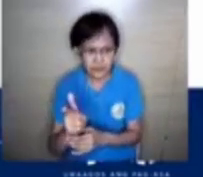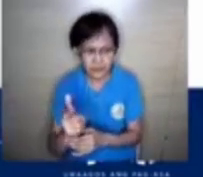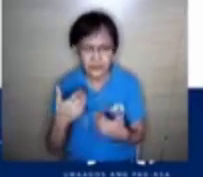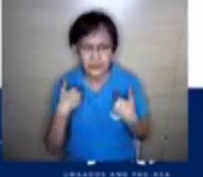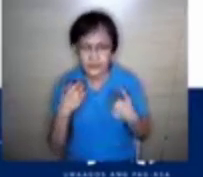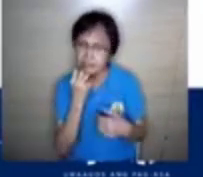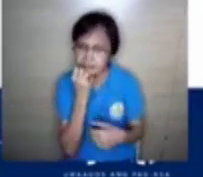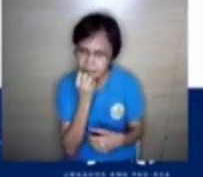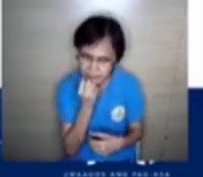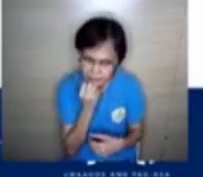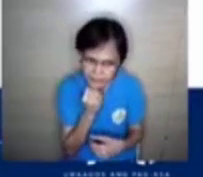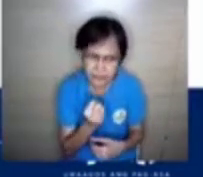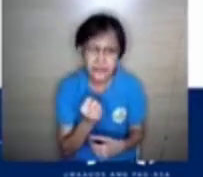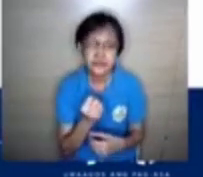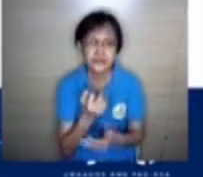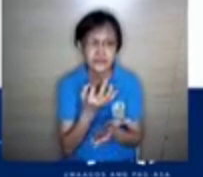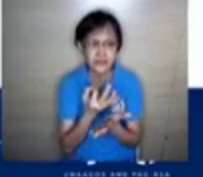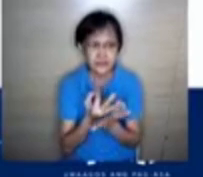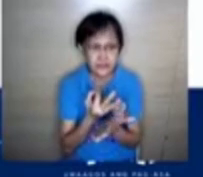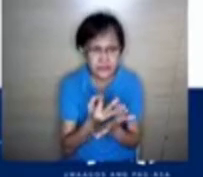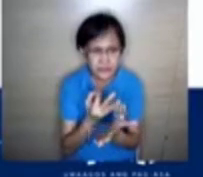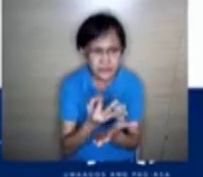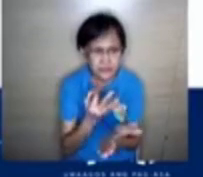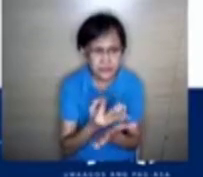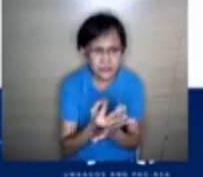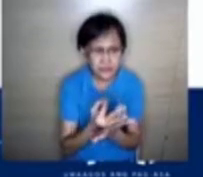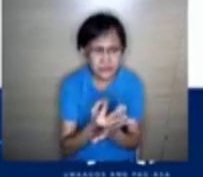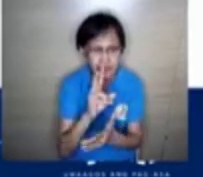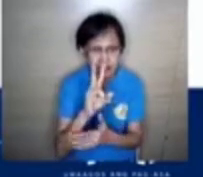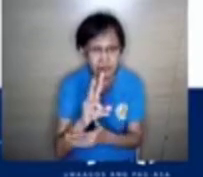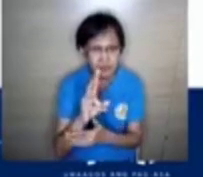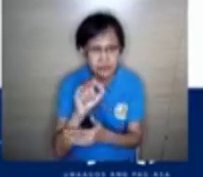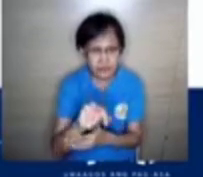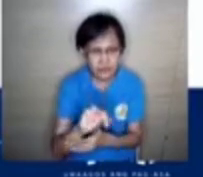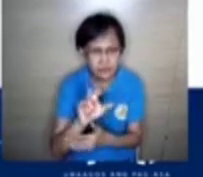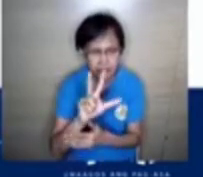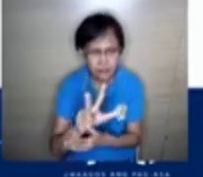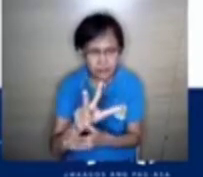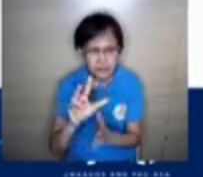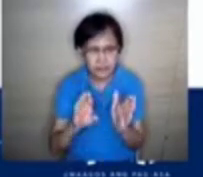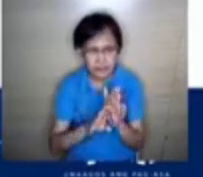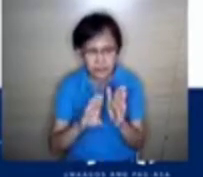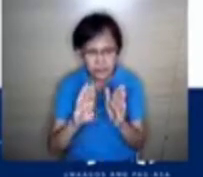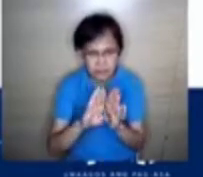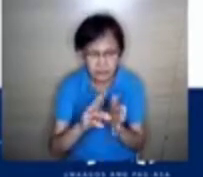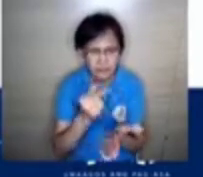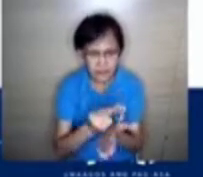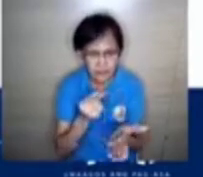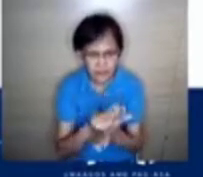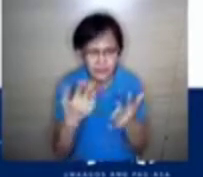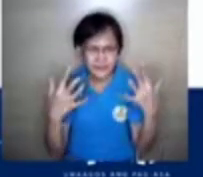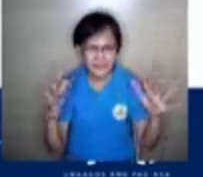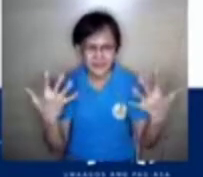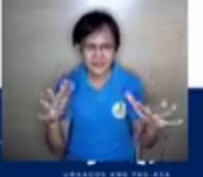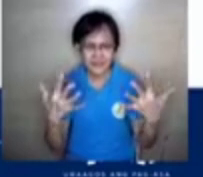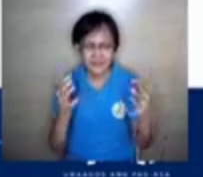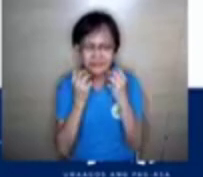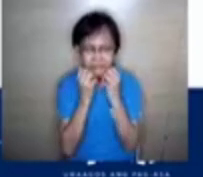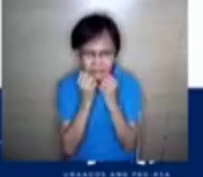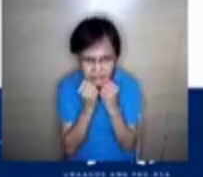natin dahil dito ay nasa 2.3 billion pesos.